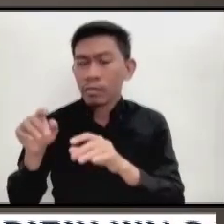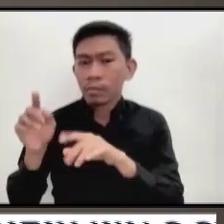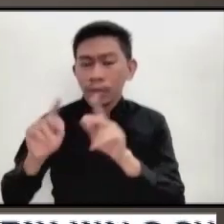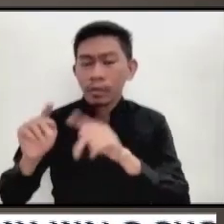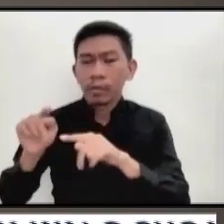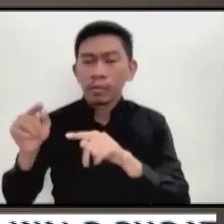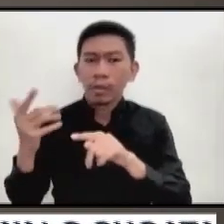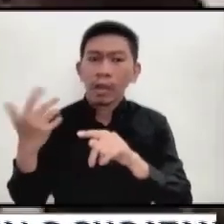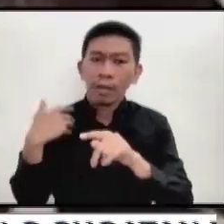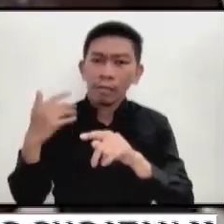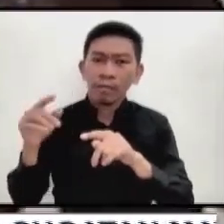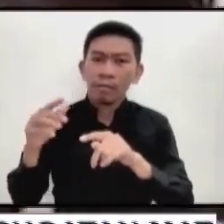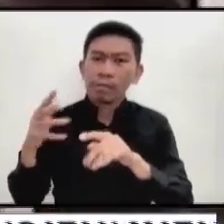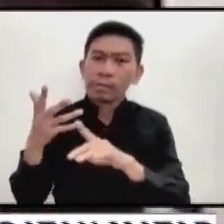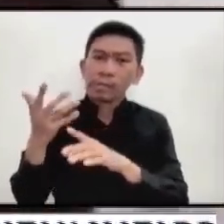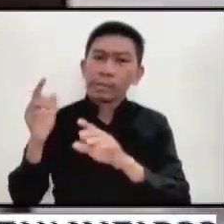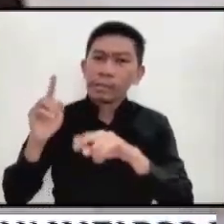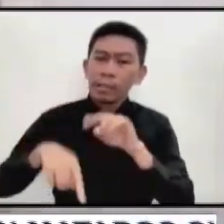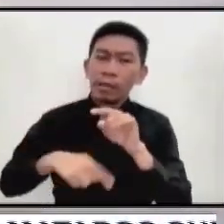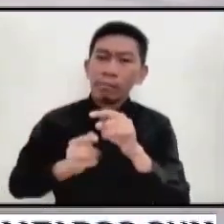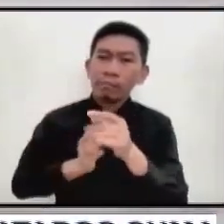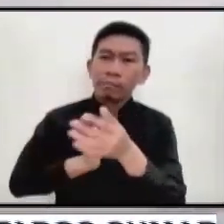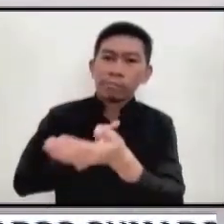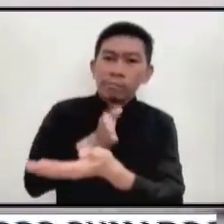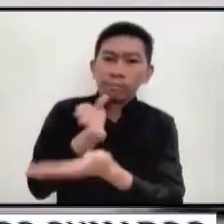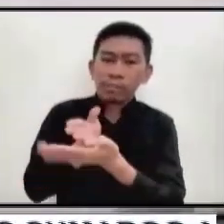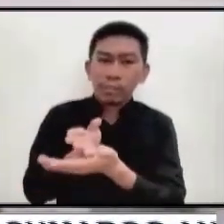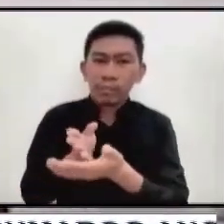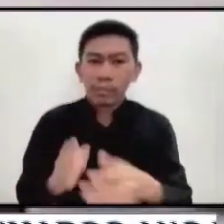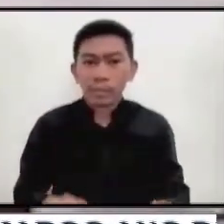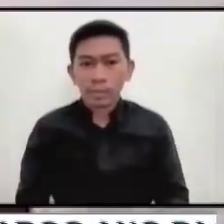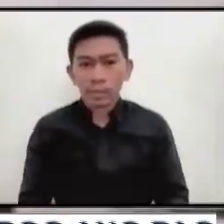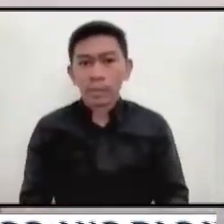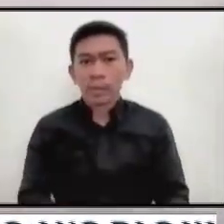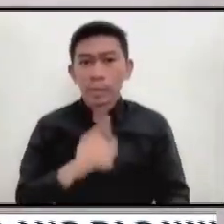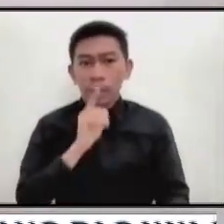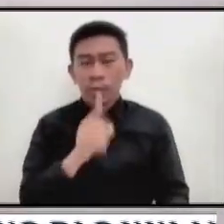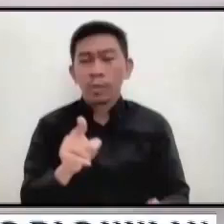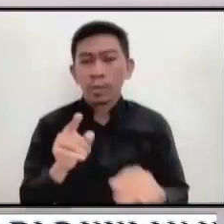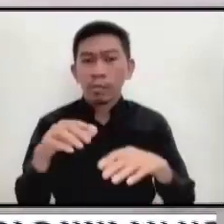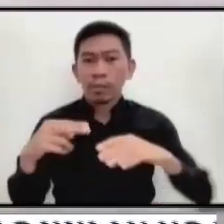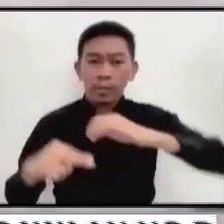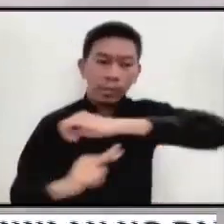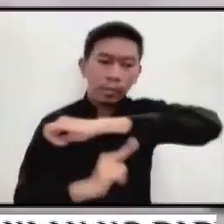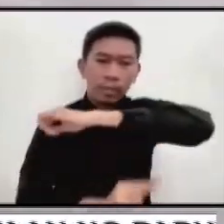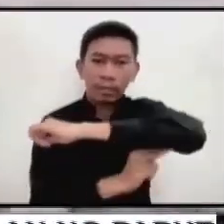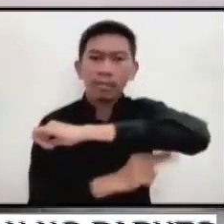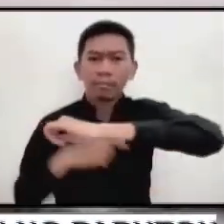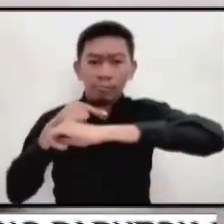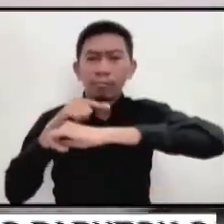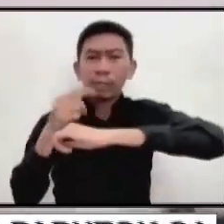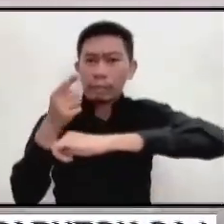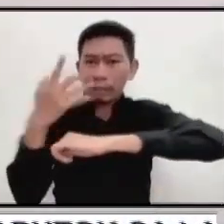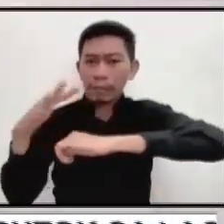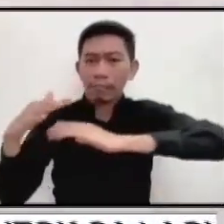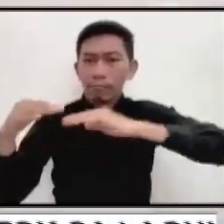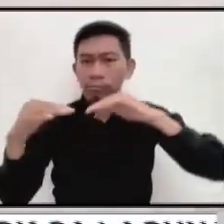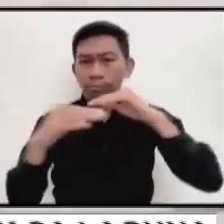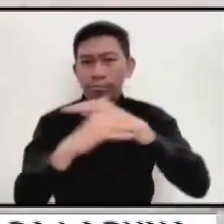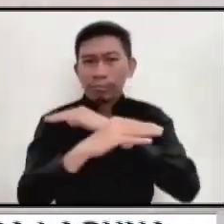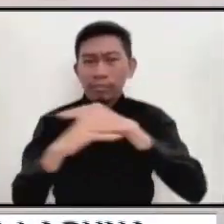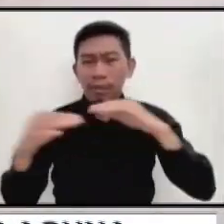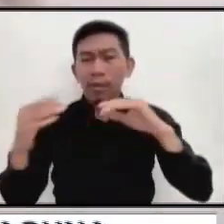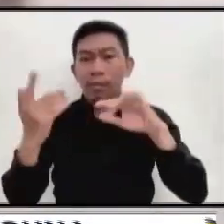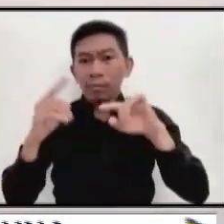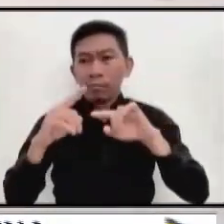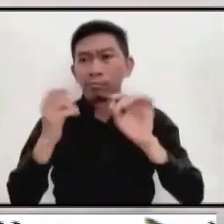the city of Mati na doon din po dumadaan yung mga residente. So maraming isolated barangays dito sa amin. That's why we